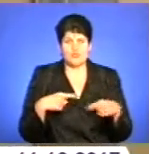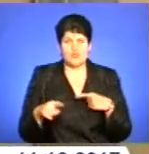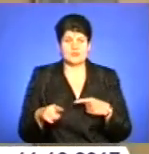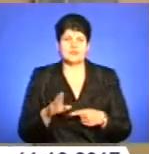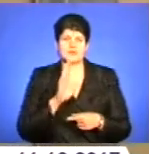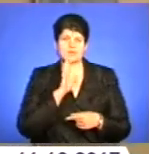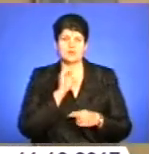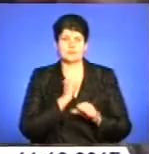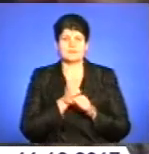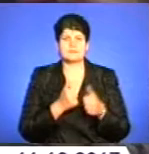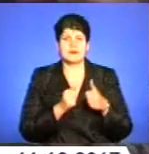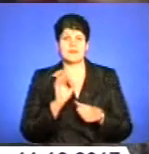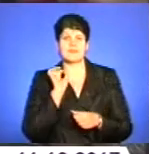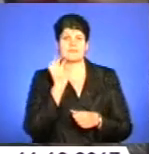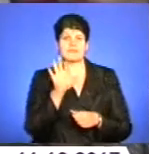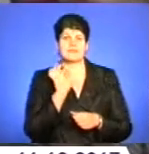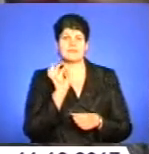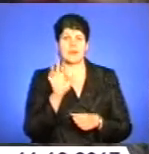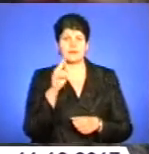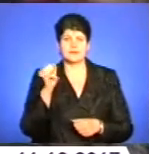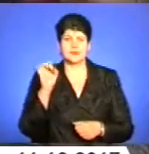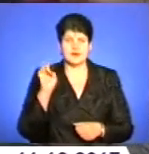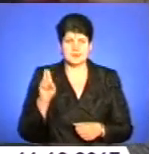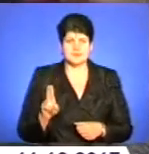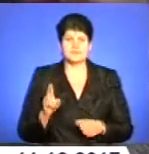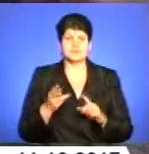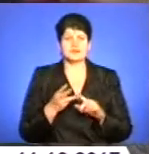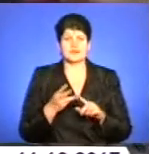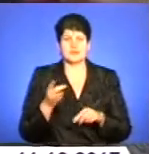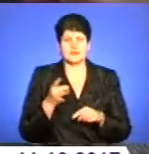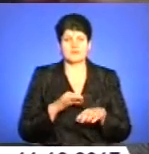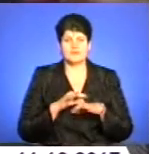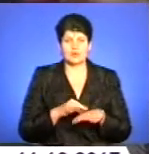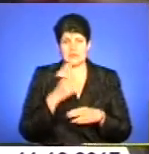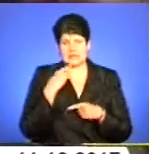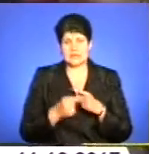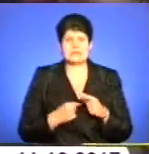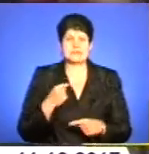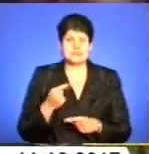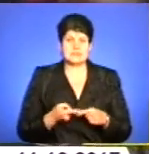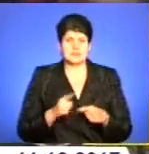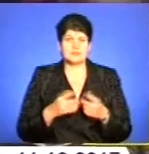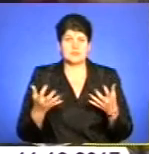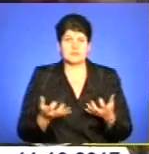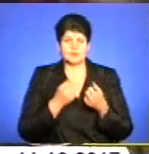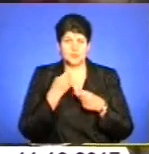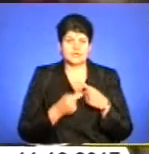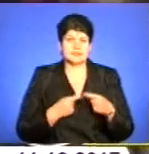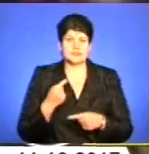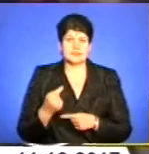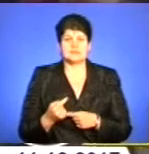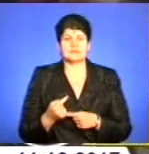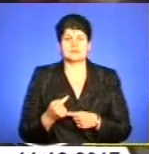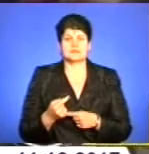дартсу. Третє проводимо традиційно, і це вже така традиція, яка підтримується, що нами, що зі